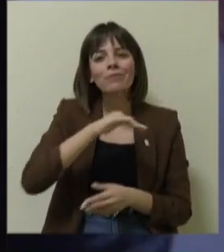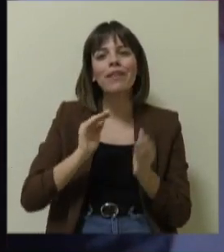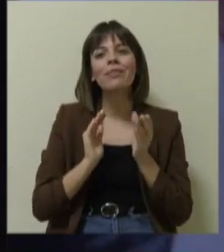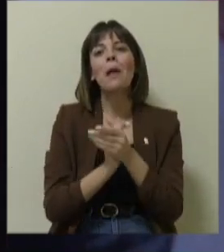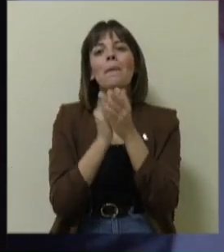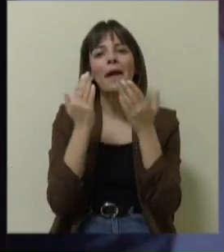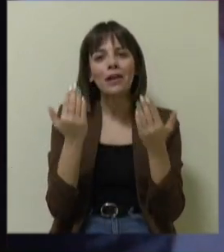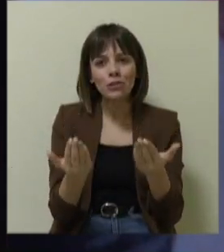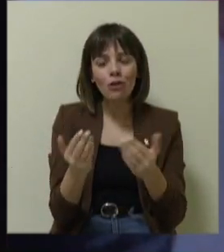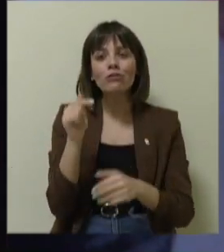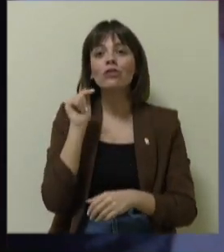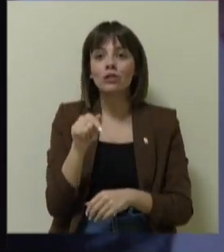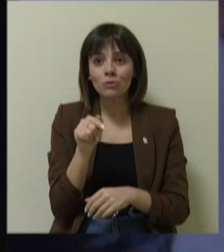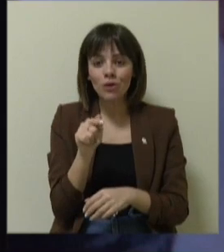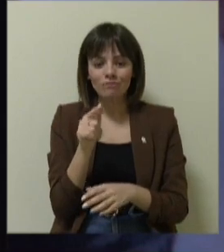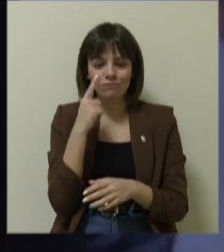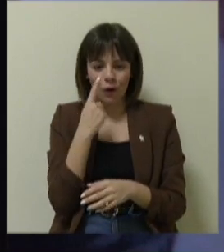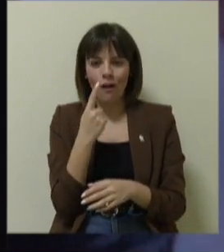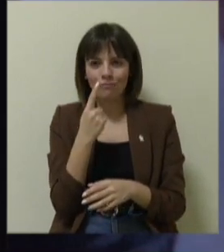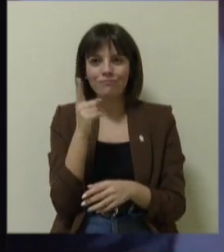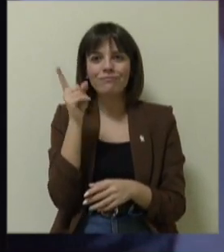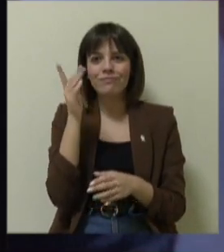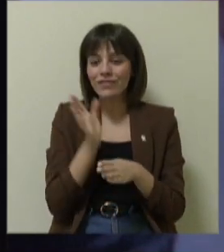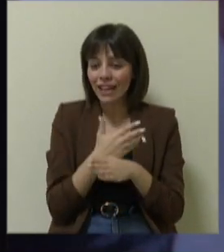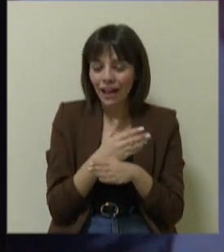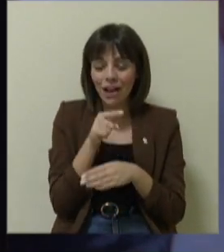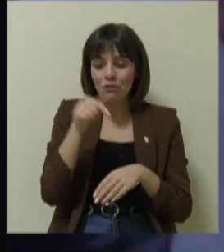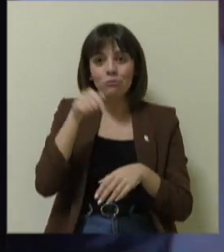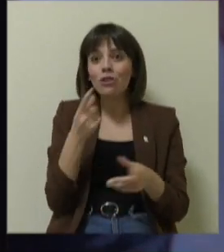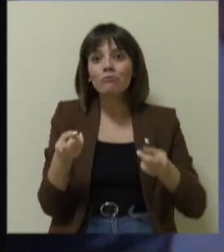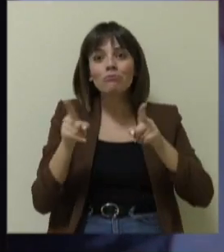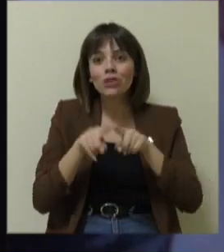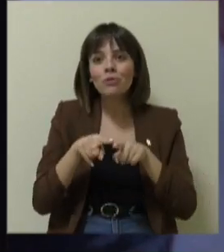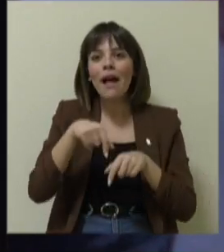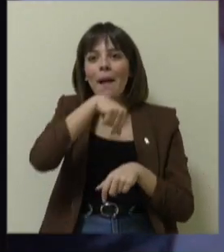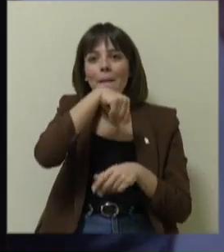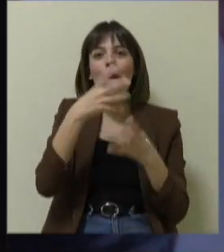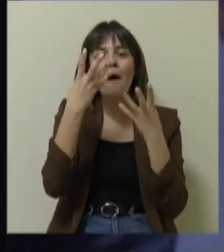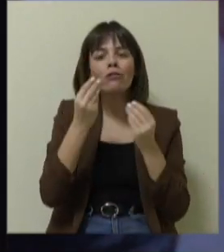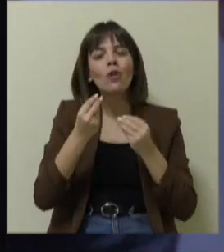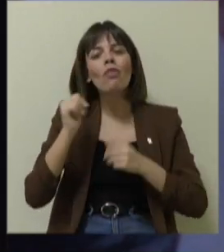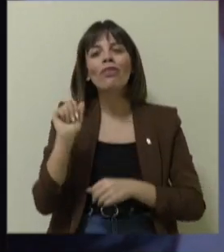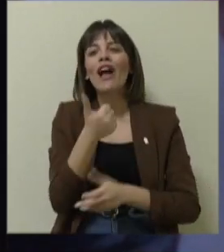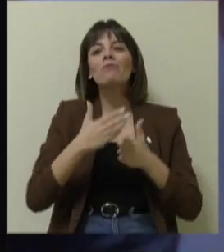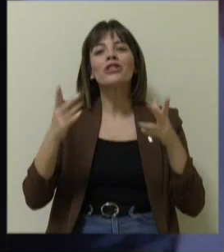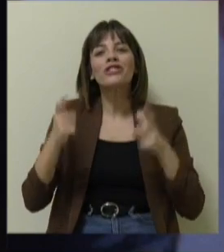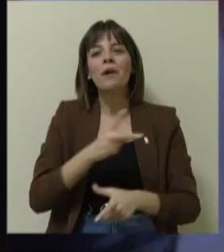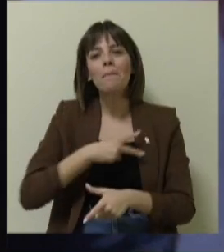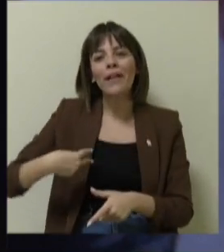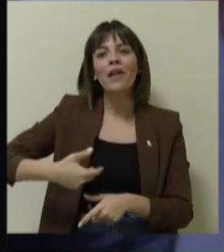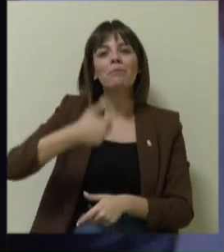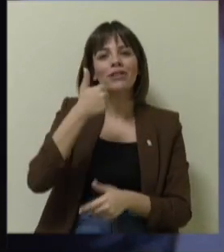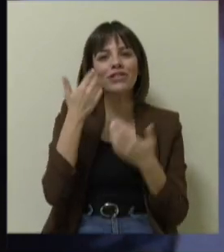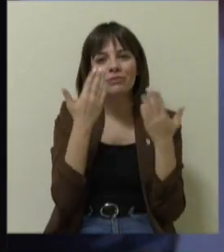ediyor. Bu panel vesilesiyle bugünkü buluşmamızı sağlayan çok değerli Büyükşehir Belediye